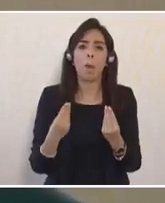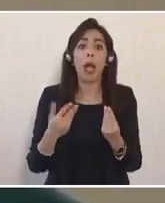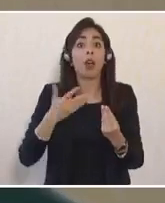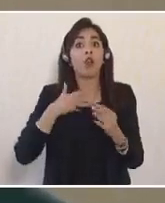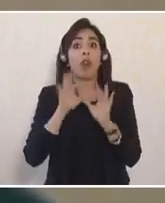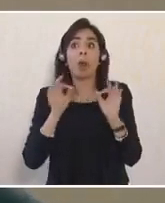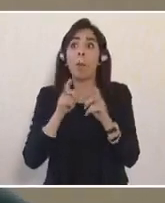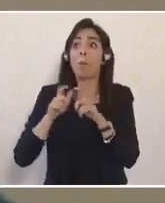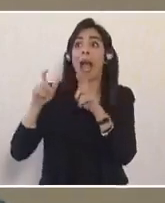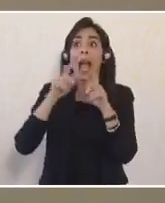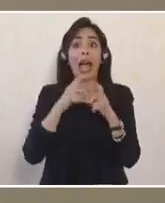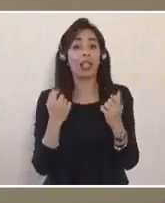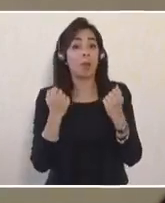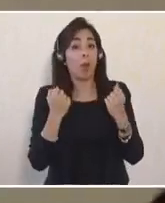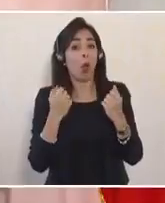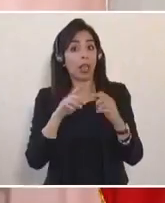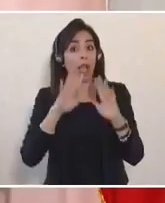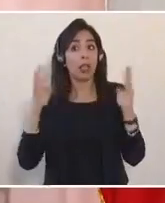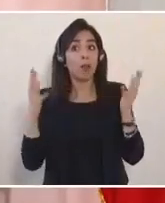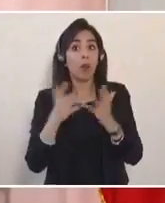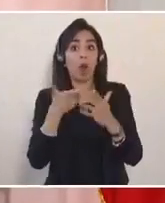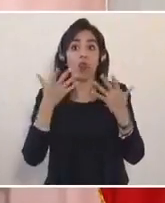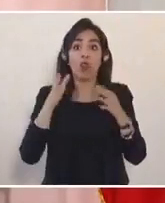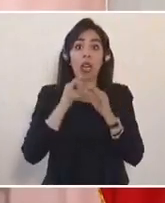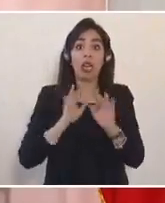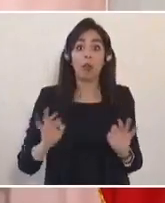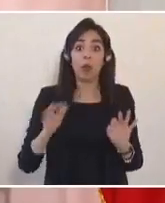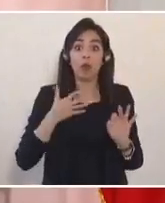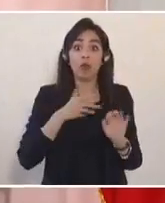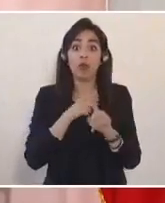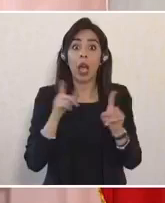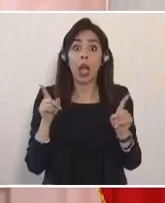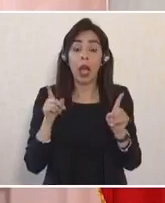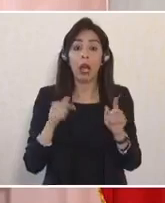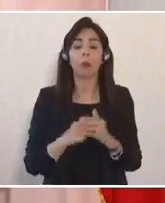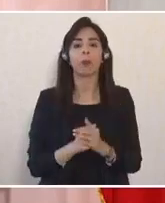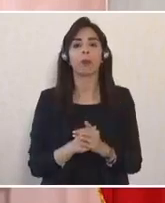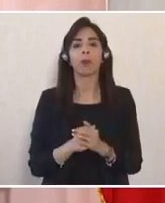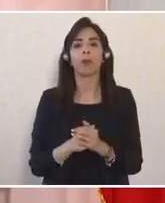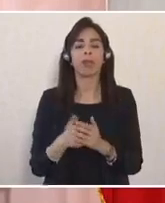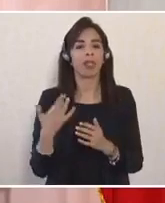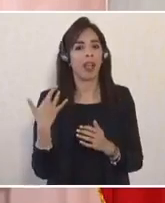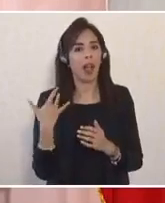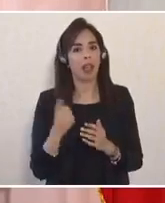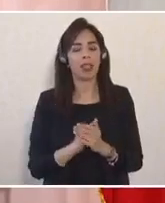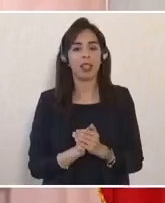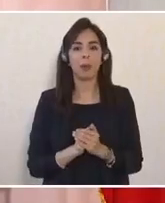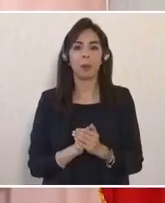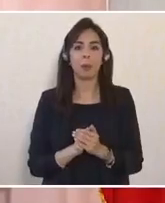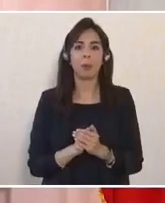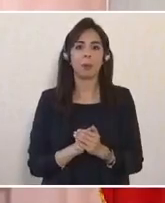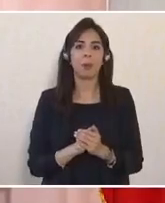rese disponibili. Grazie. Thank you. Grazie.